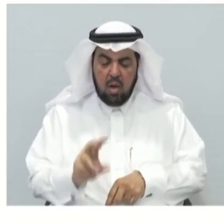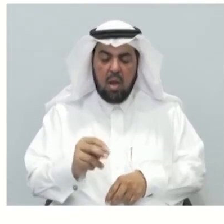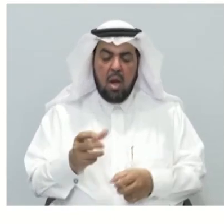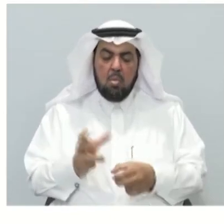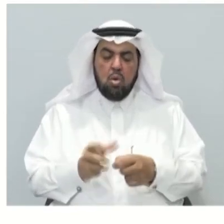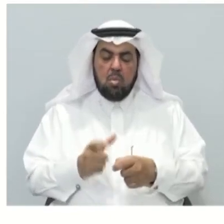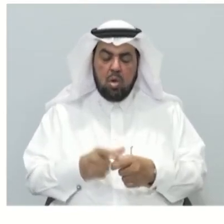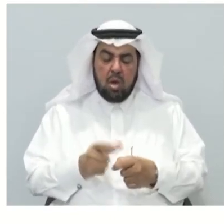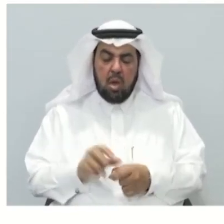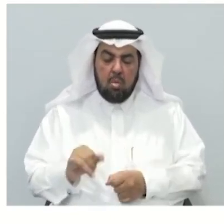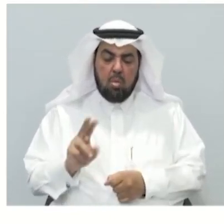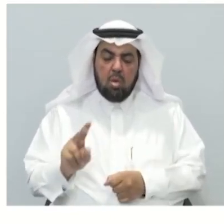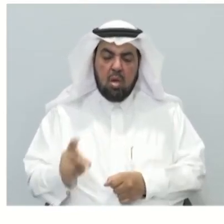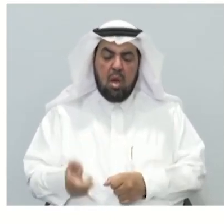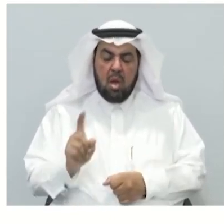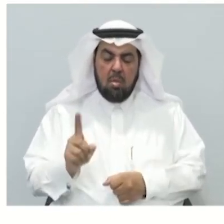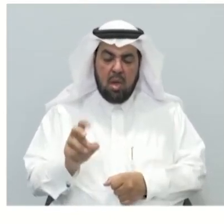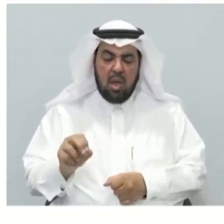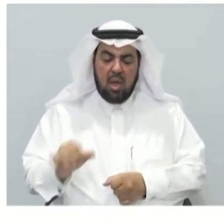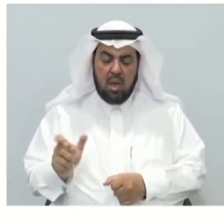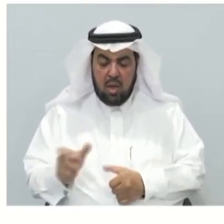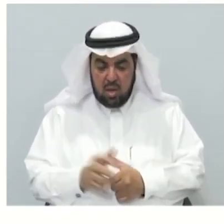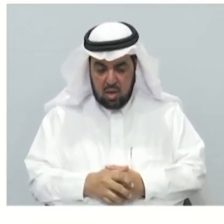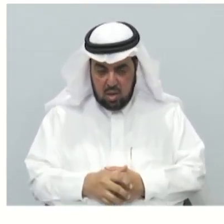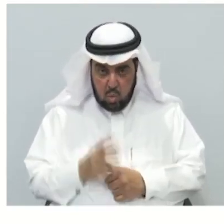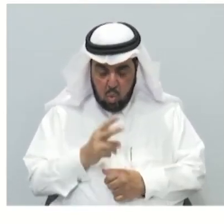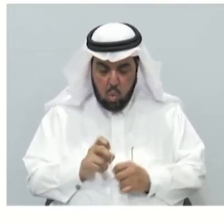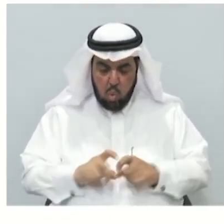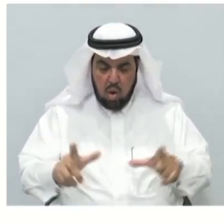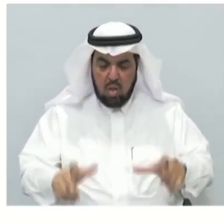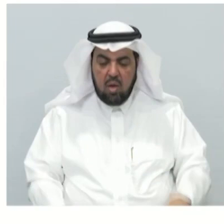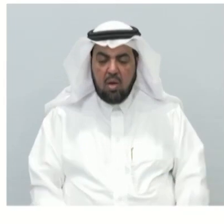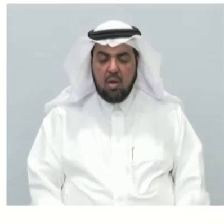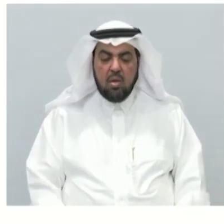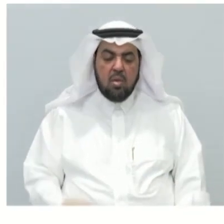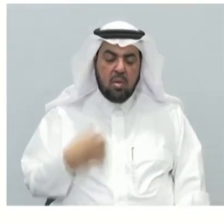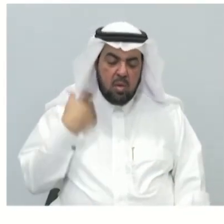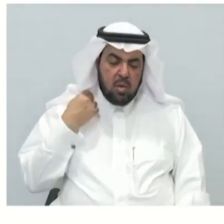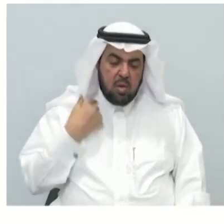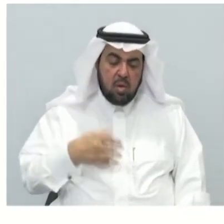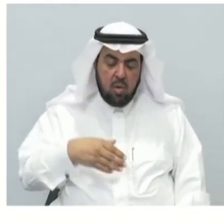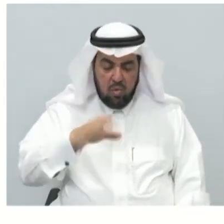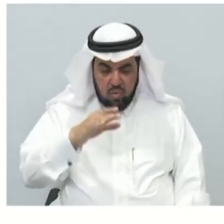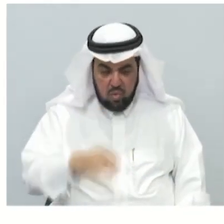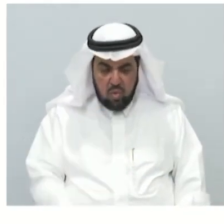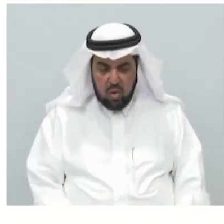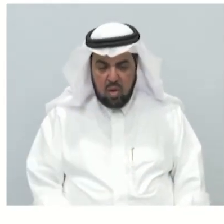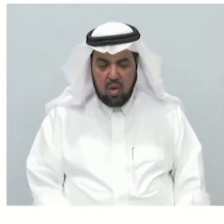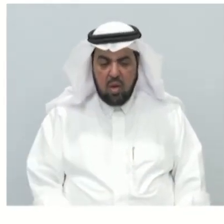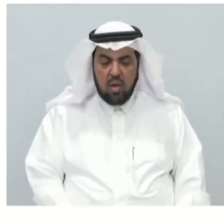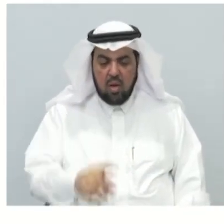متطابقين تعال نوضحها بالرسمه اخرى هنا لاحظ معي عشان تكون واضحه لاحظ معنا الزاويه اللي فوق في